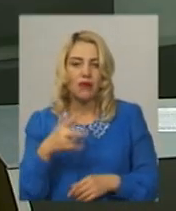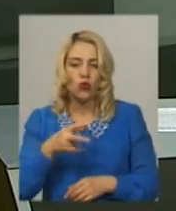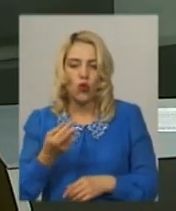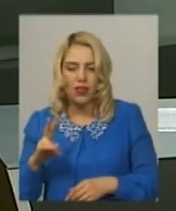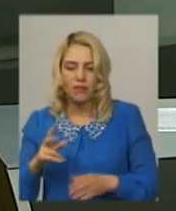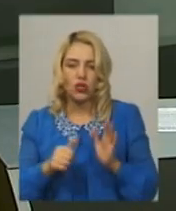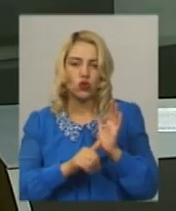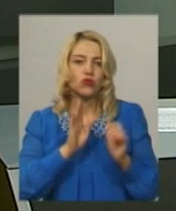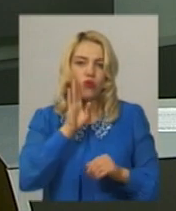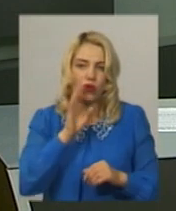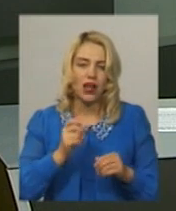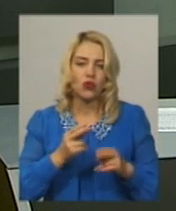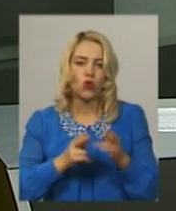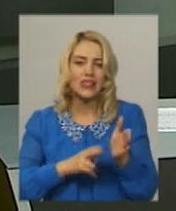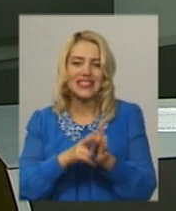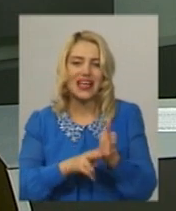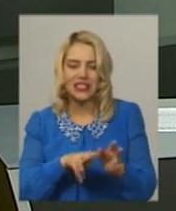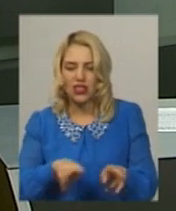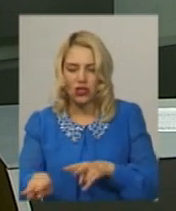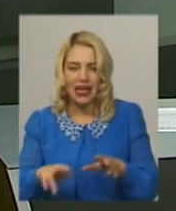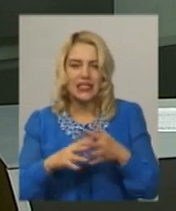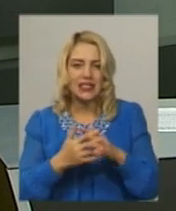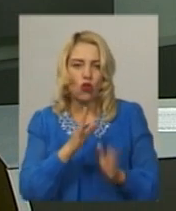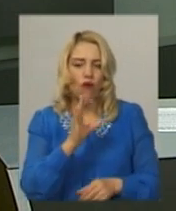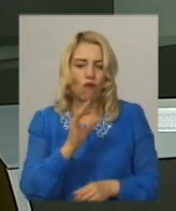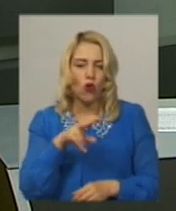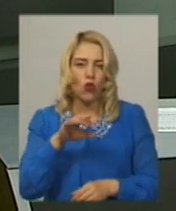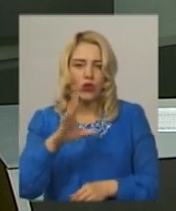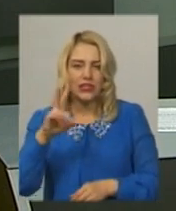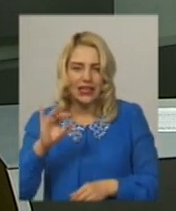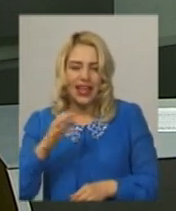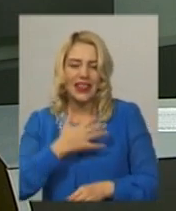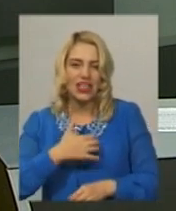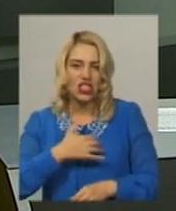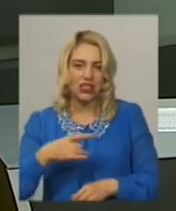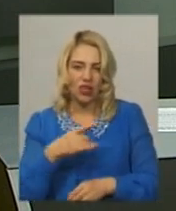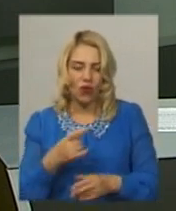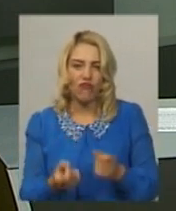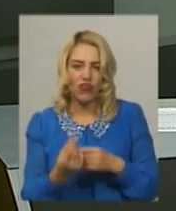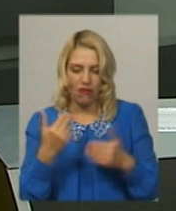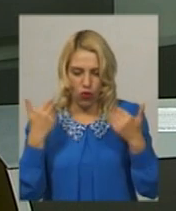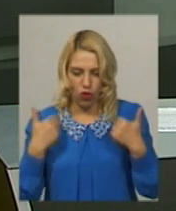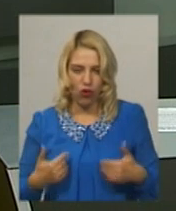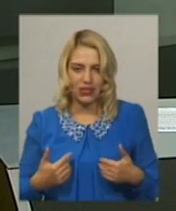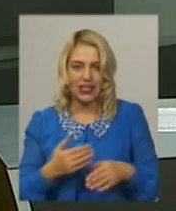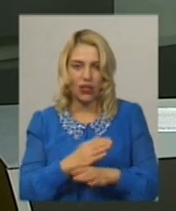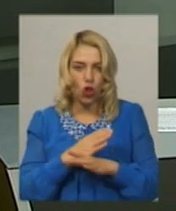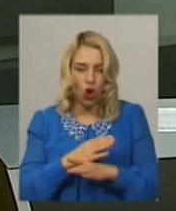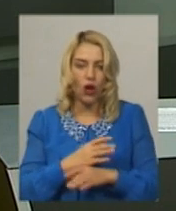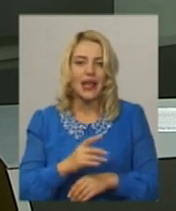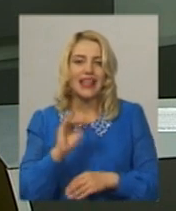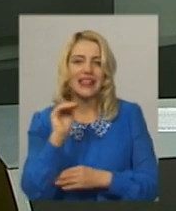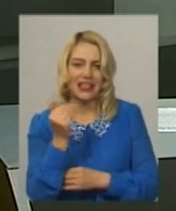між залізничними коліями поблизу села Волоське Деражнянського району виявили тіло дитини, повідомляє прес-секретар Головного